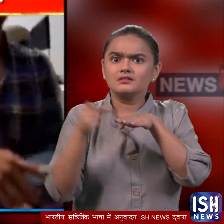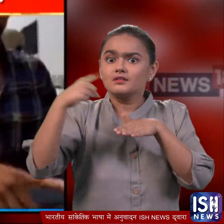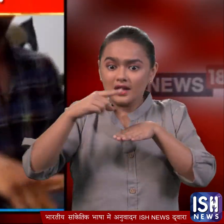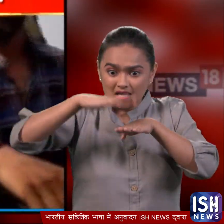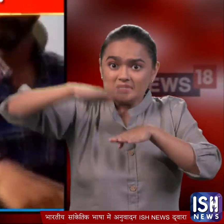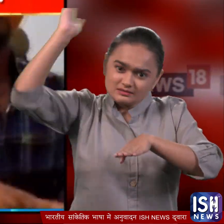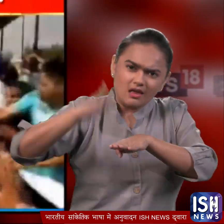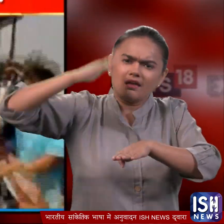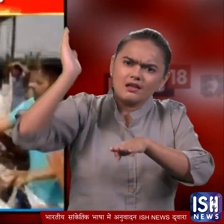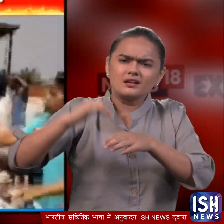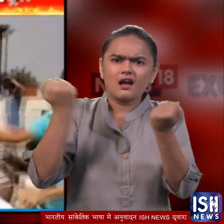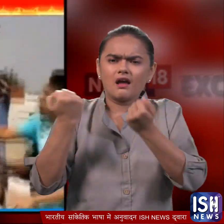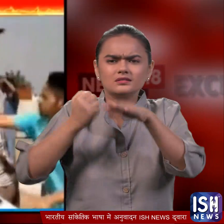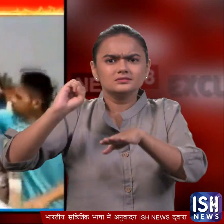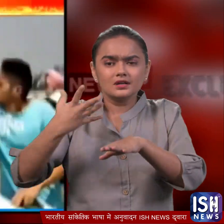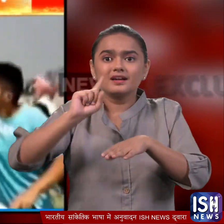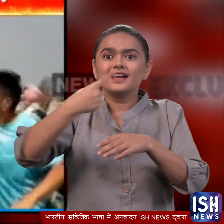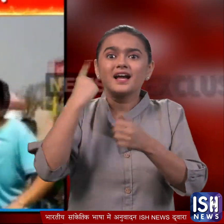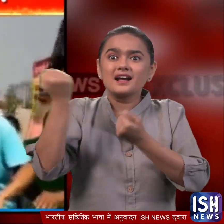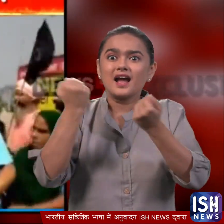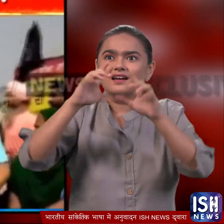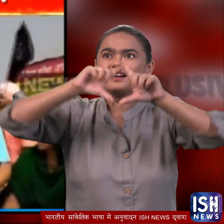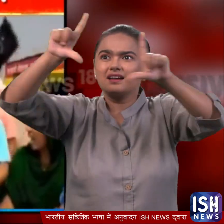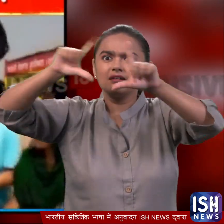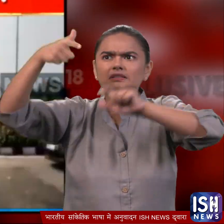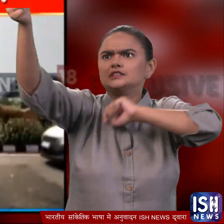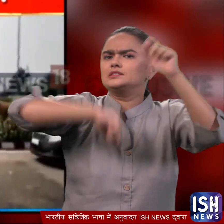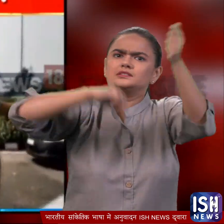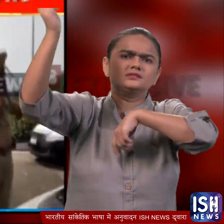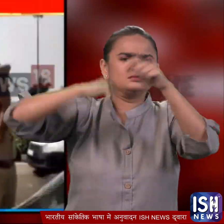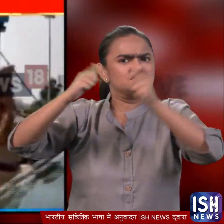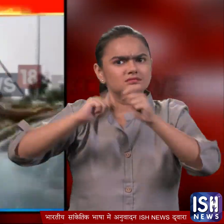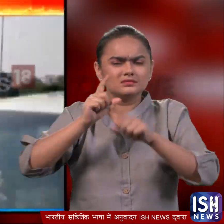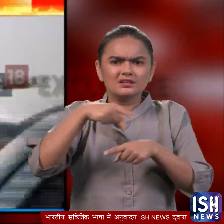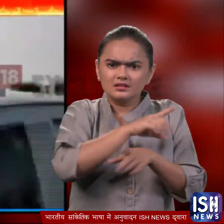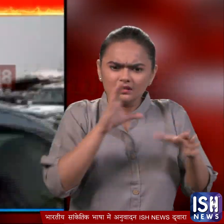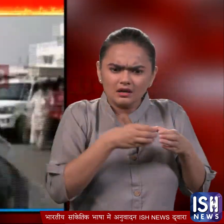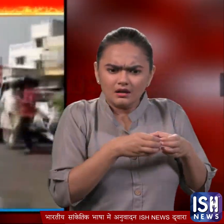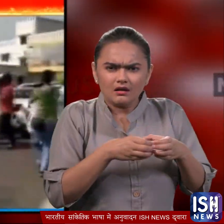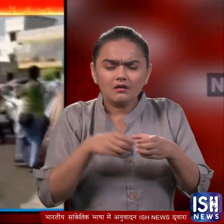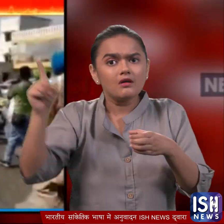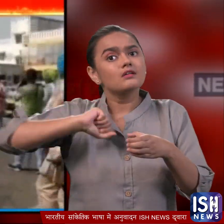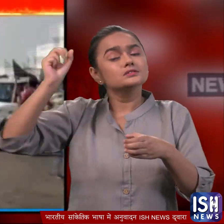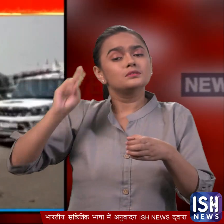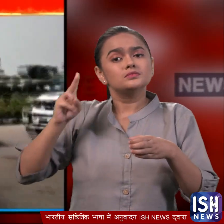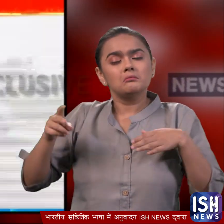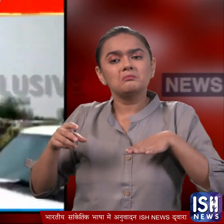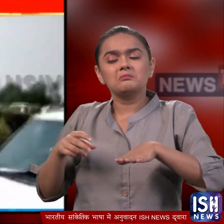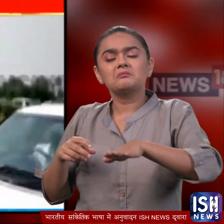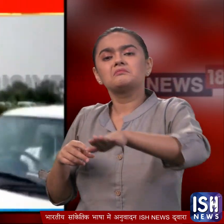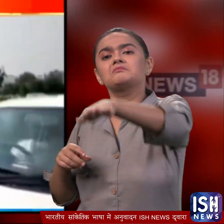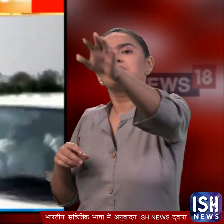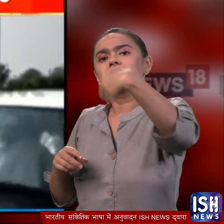आगे के हिस्से पर मारने लगे। यही नहीं, उन्होंने गाड़ियों पर लगे पोस्टर भी फाड़ डाले। सिद्धू का काफिला जब तक वहां से गुजरा वो नारे लगाते